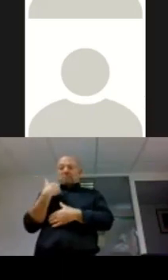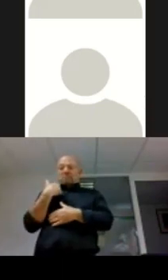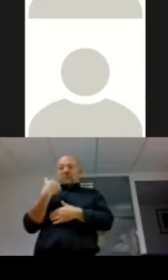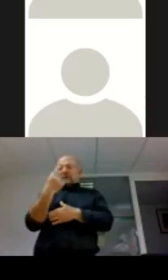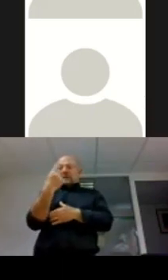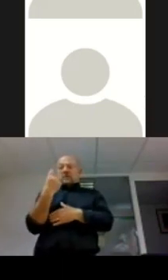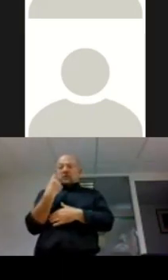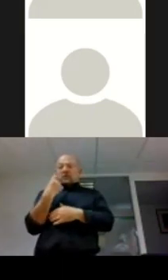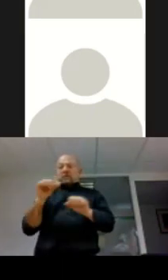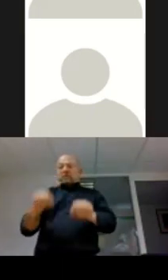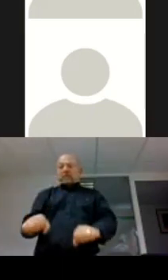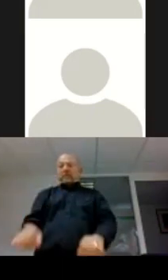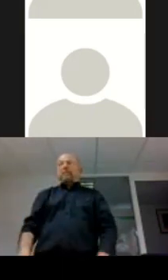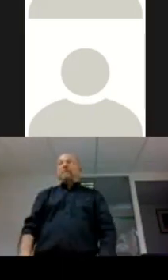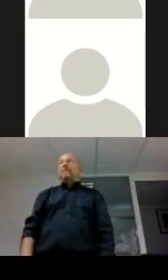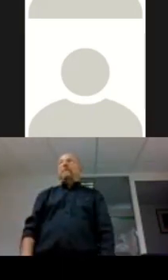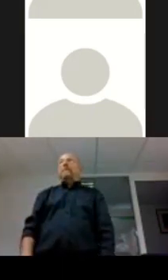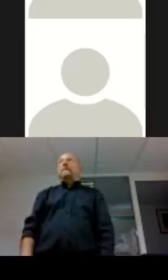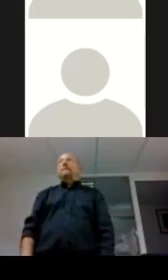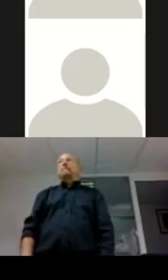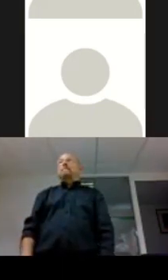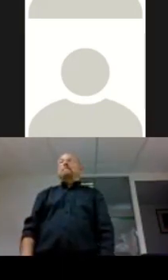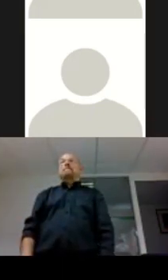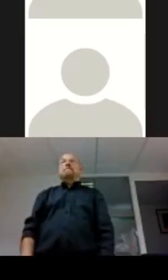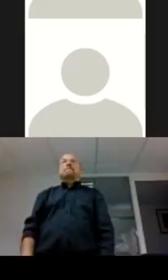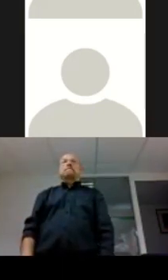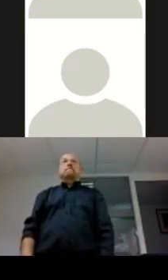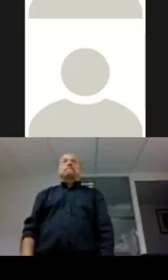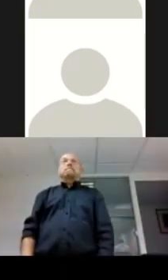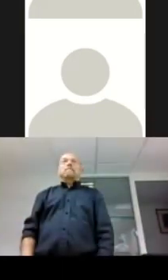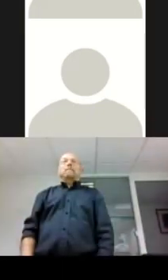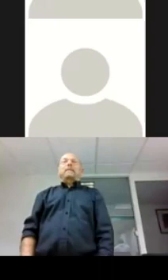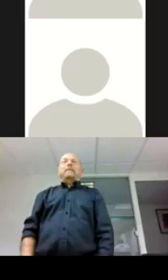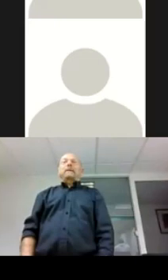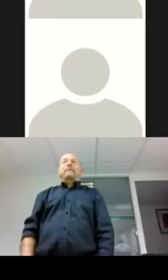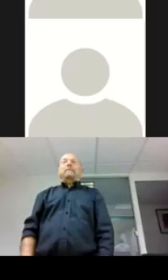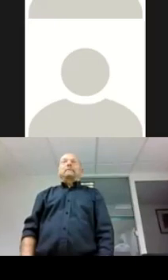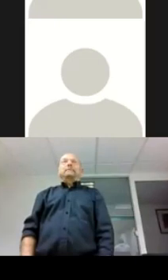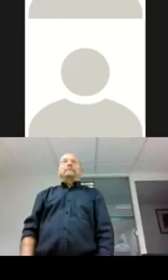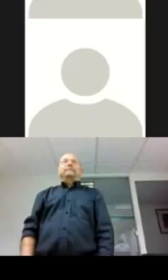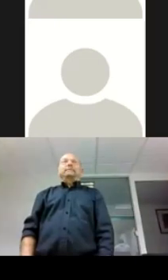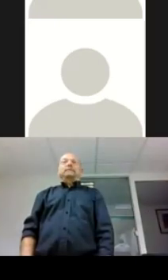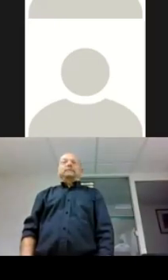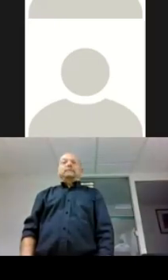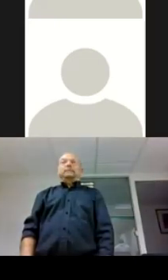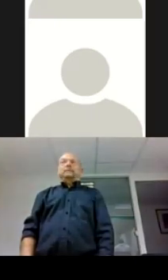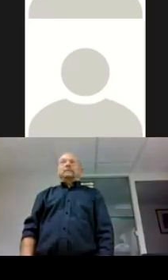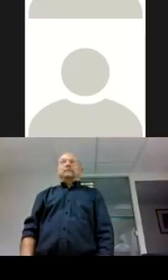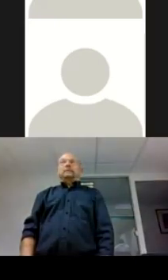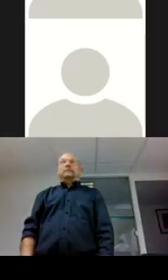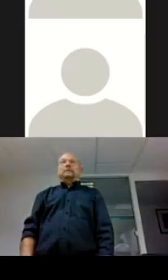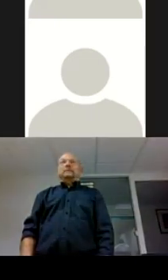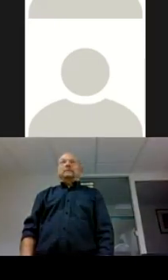ça? Pour ceux qui auraient... Ils vont devoir ouvrir leur micro à ce moment-là, je ne sais pas comment vous allez faire.